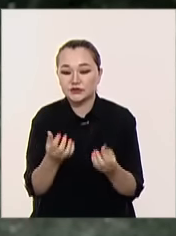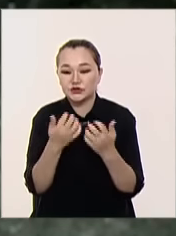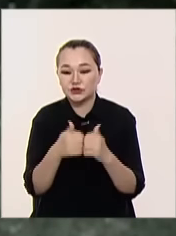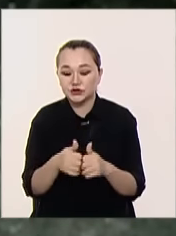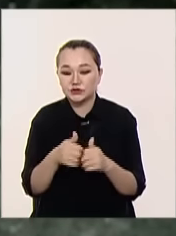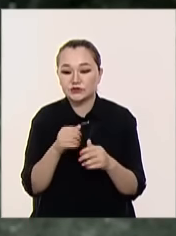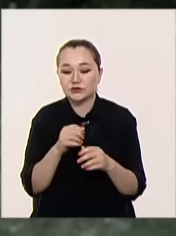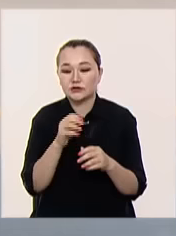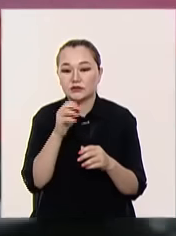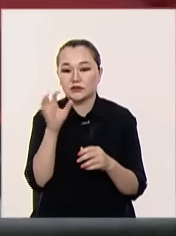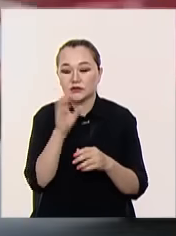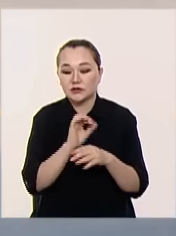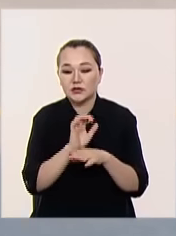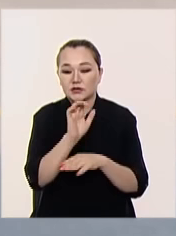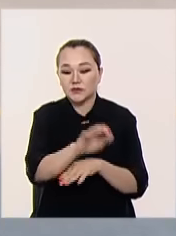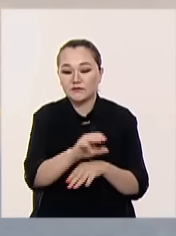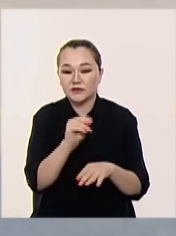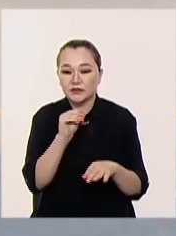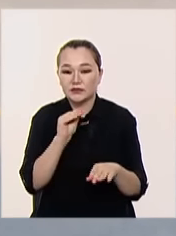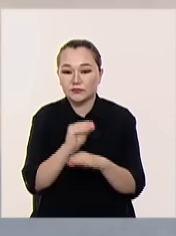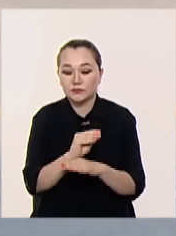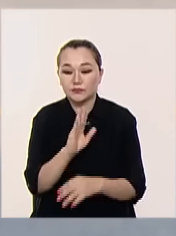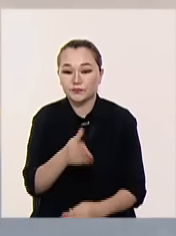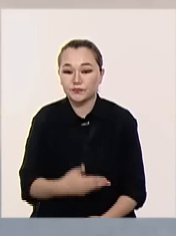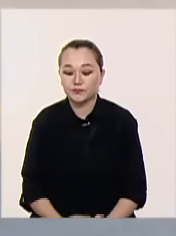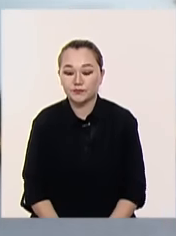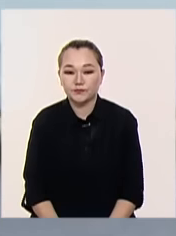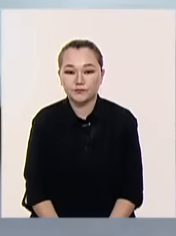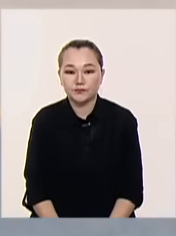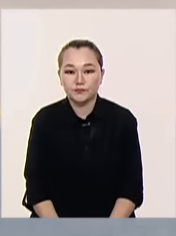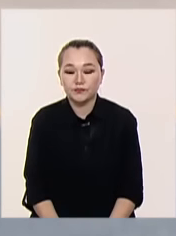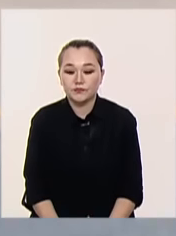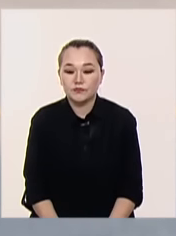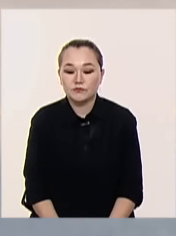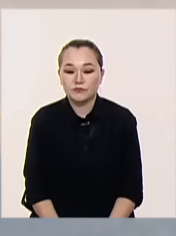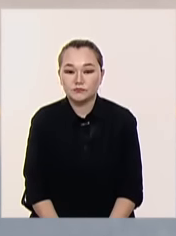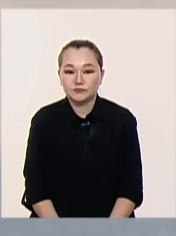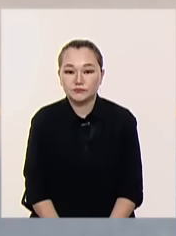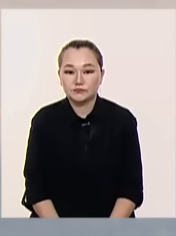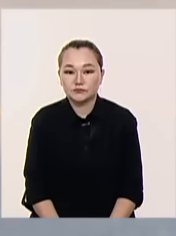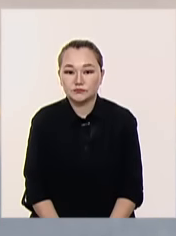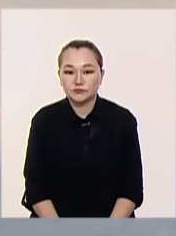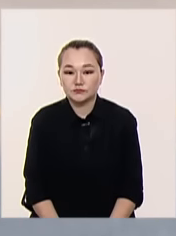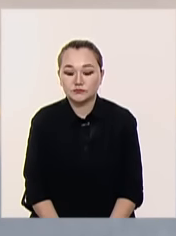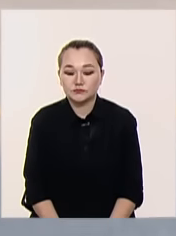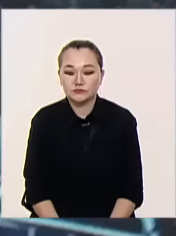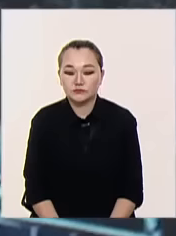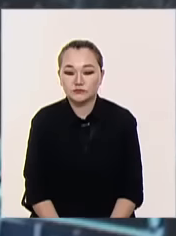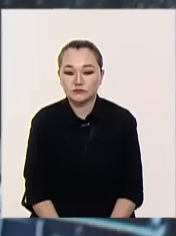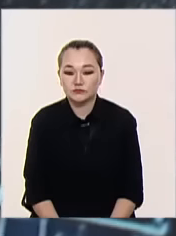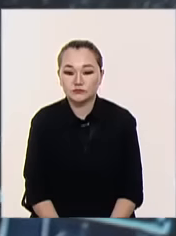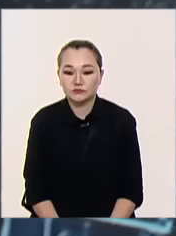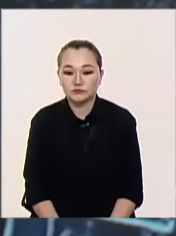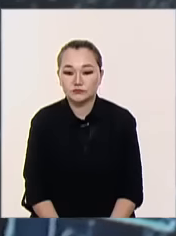салымшыға аударылады. Өмір Серікбекұлы, Дидар Елеуов, Информ бюро, Нұр Сұлтан.